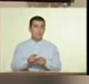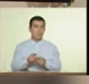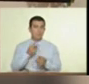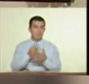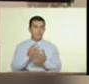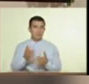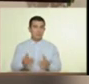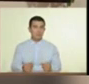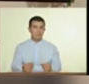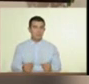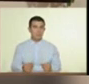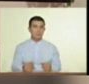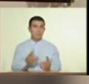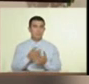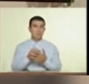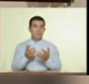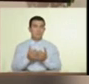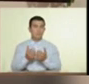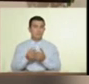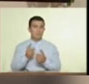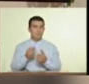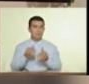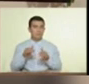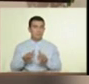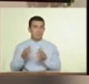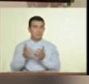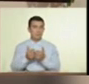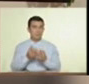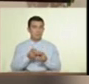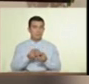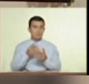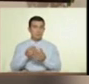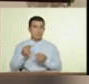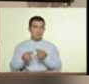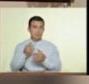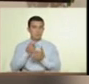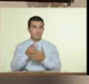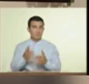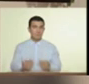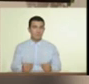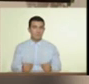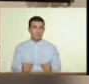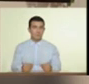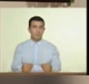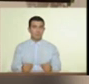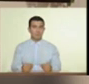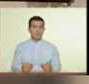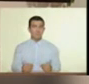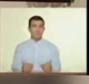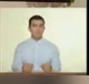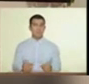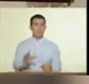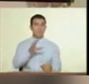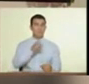yechib oldik. Demak, bu masalani yechishda ko'paytirishning taqsimot qonunidan foydalandik. Bu masalani yechish